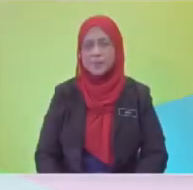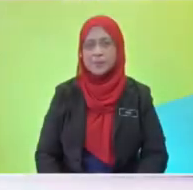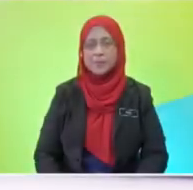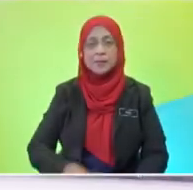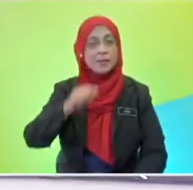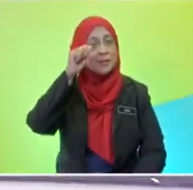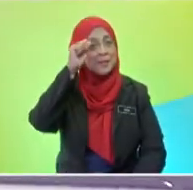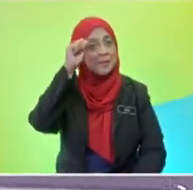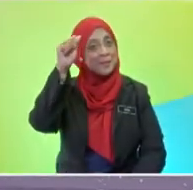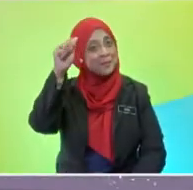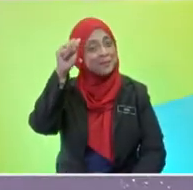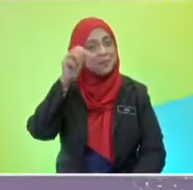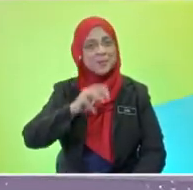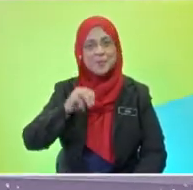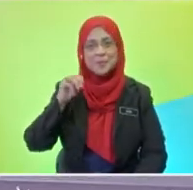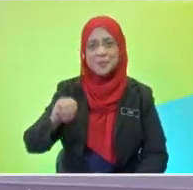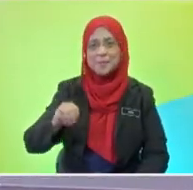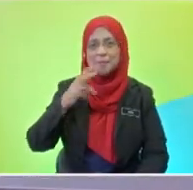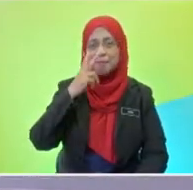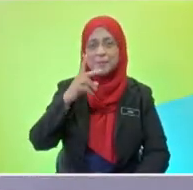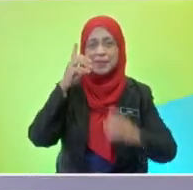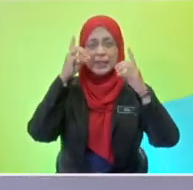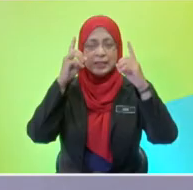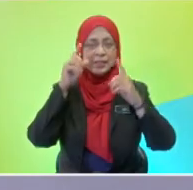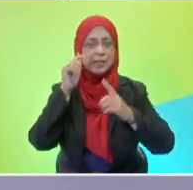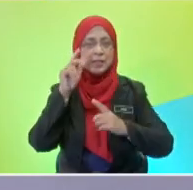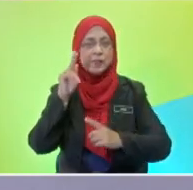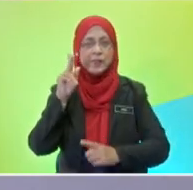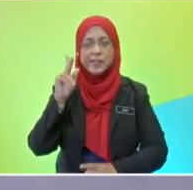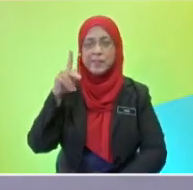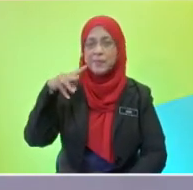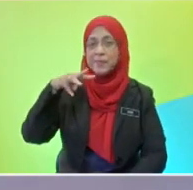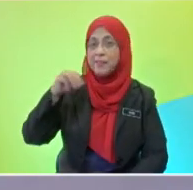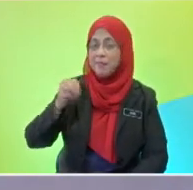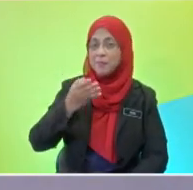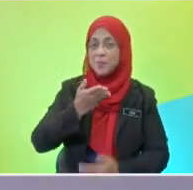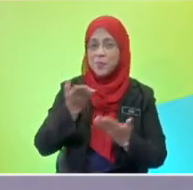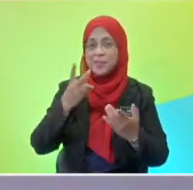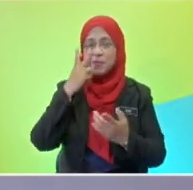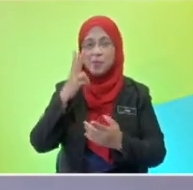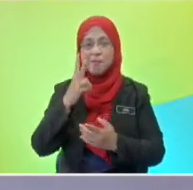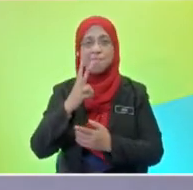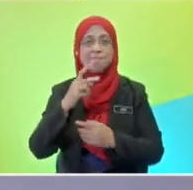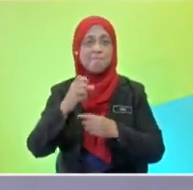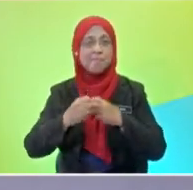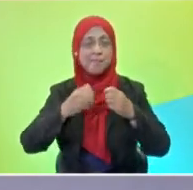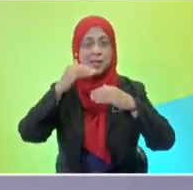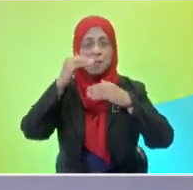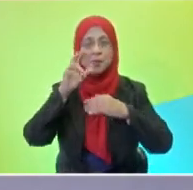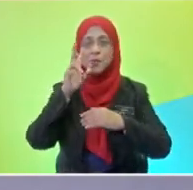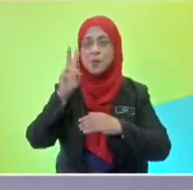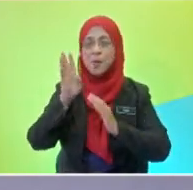Assalamualaikum murid-murid yang menonton Didik TV KPM anda sedang menonton slot tahap 2 bersama saya